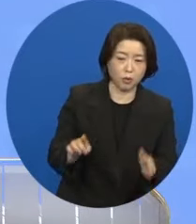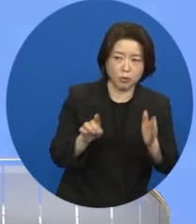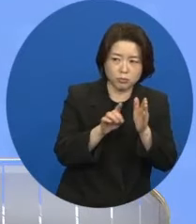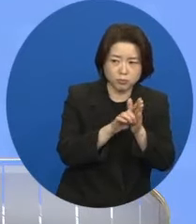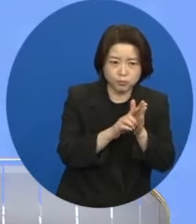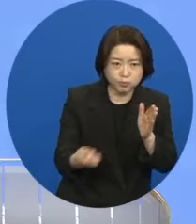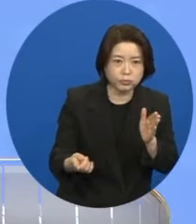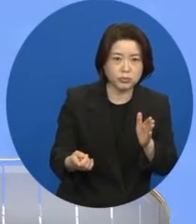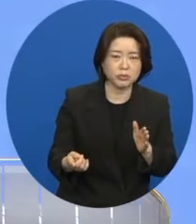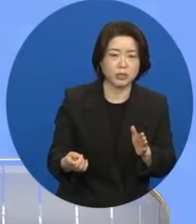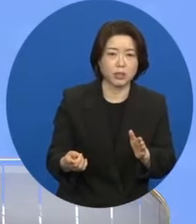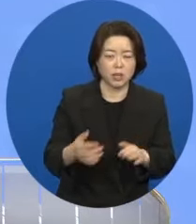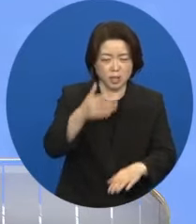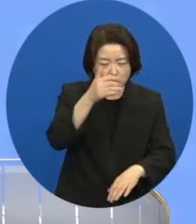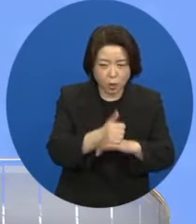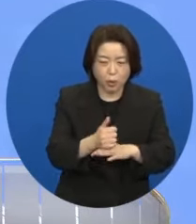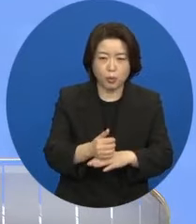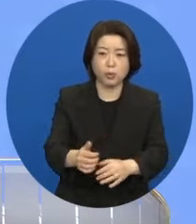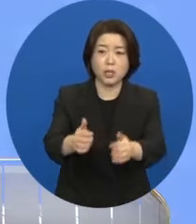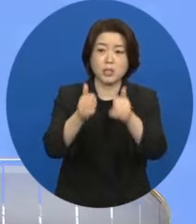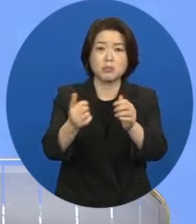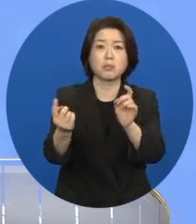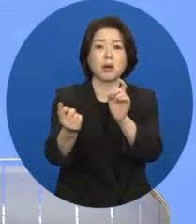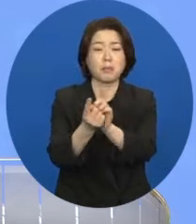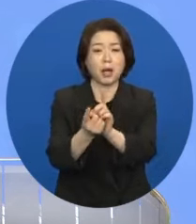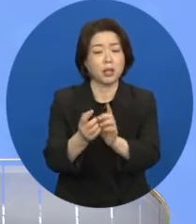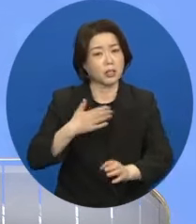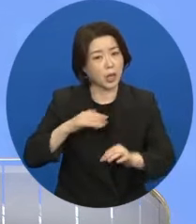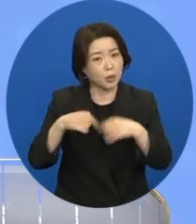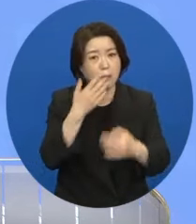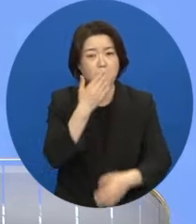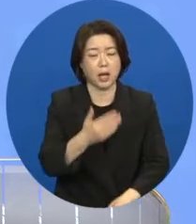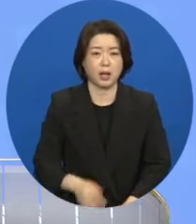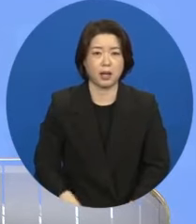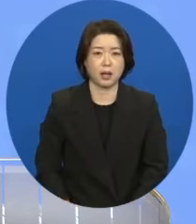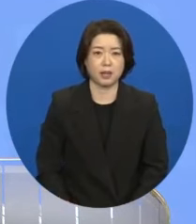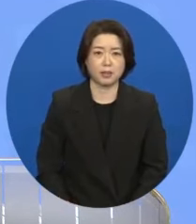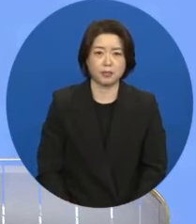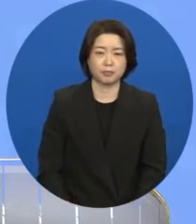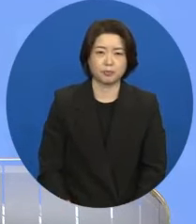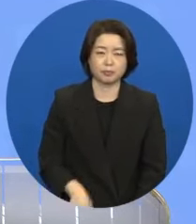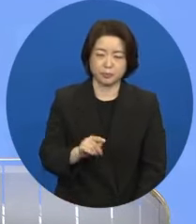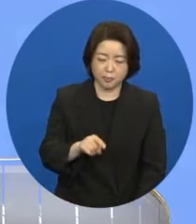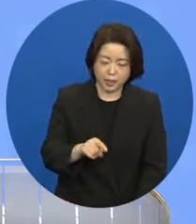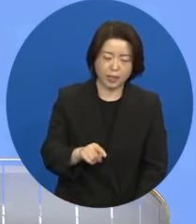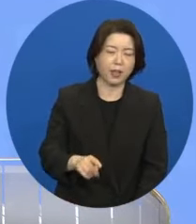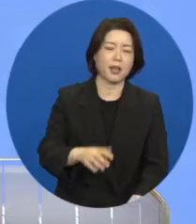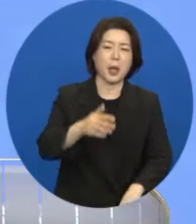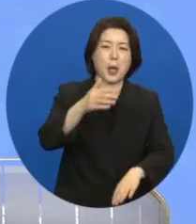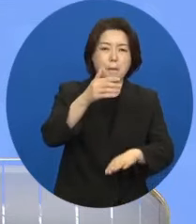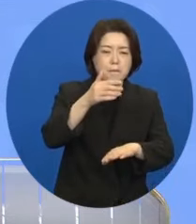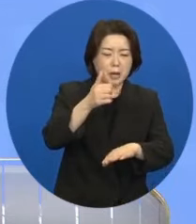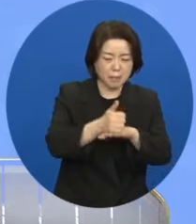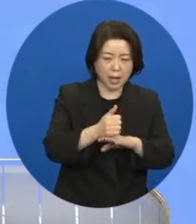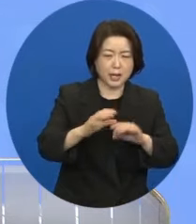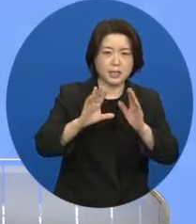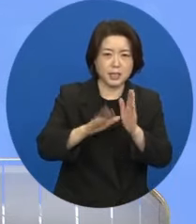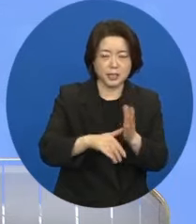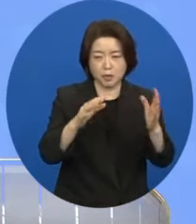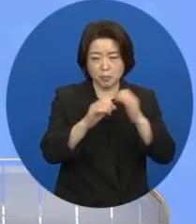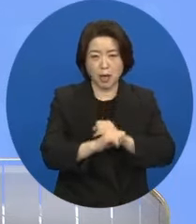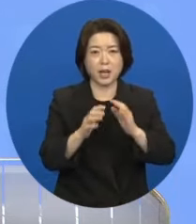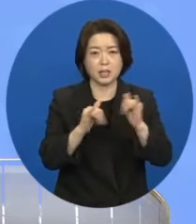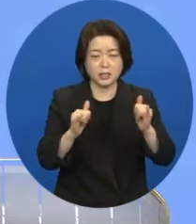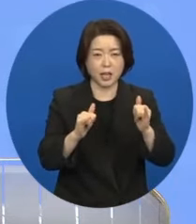그 불쌍한 일이 벌어지게 된다는 것입니다 말세를 살랑한 자들의 특징이 감사하지 않고 거룩하지 않은 것이라고 디모데